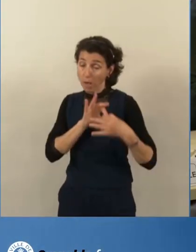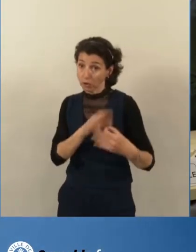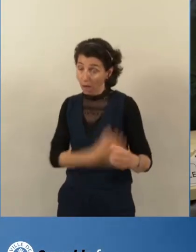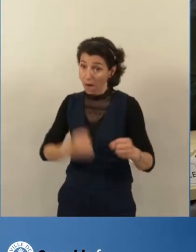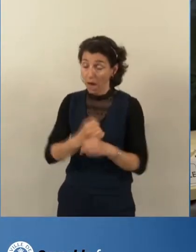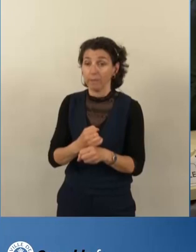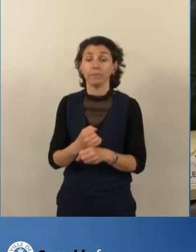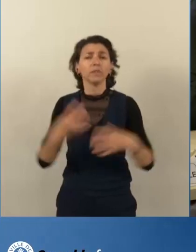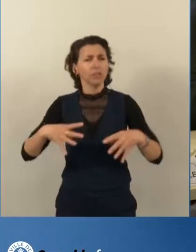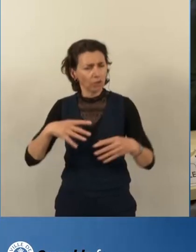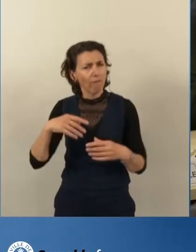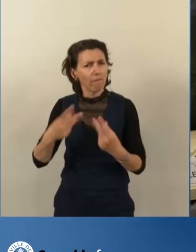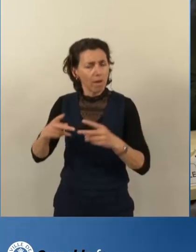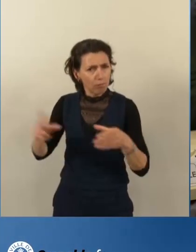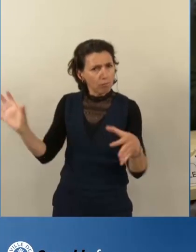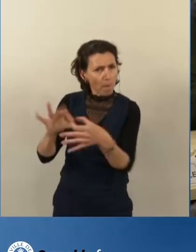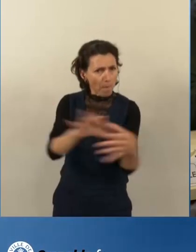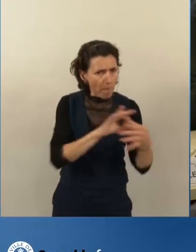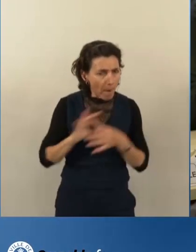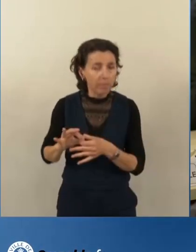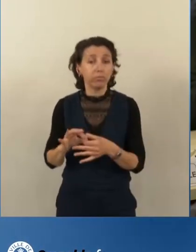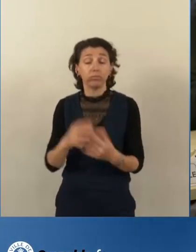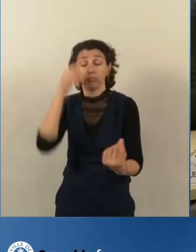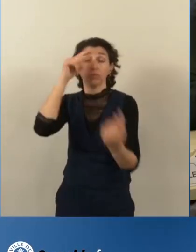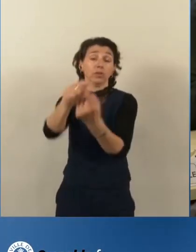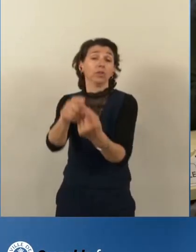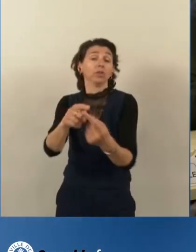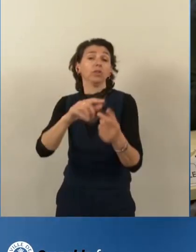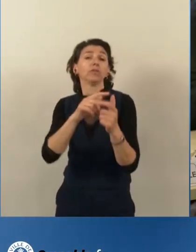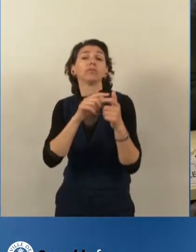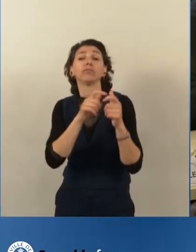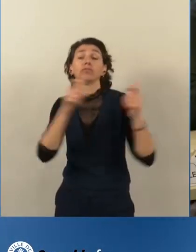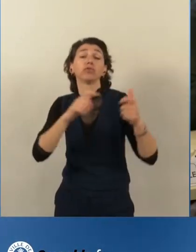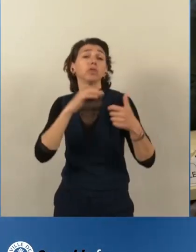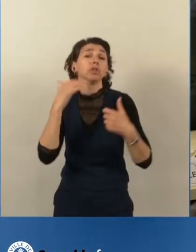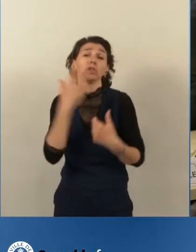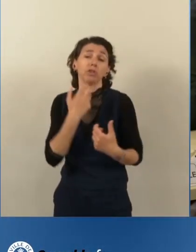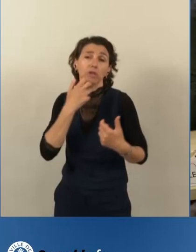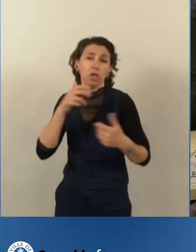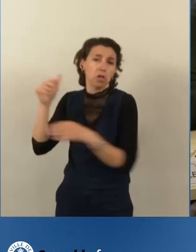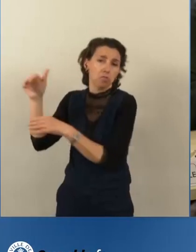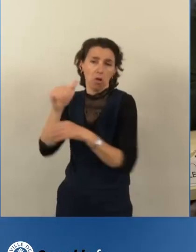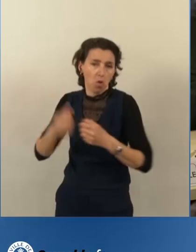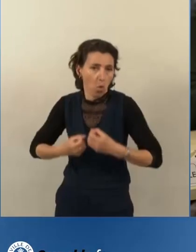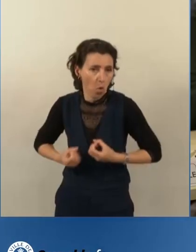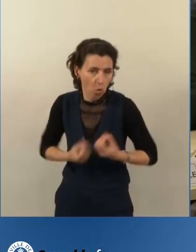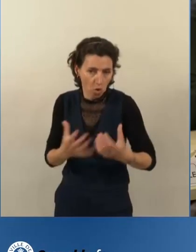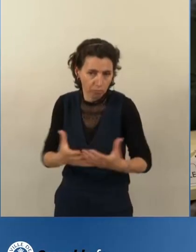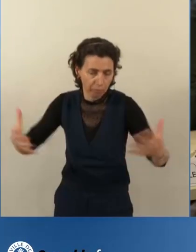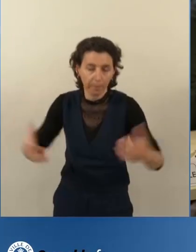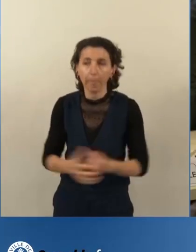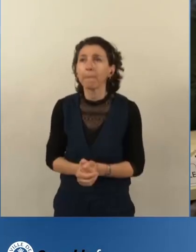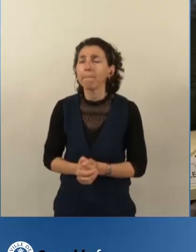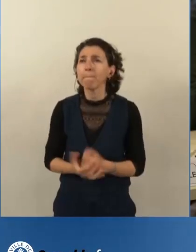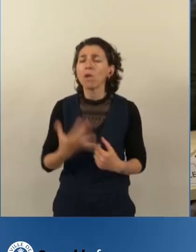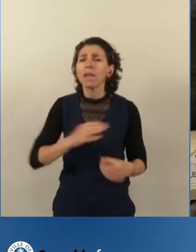les relations préexistantes de la société civile le contexte du déplacement de la semaine dernière de Monsieur